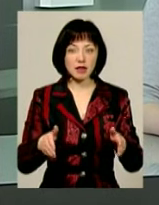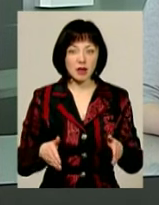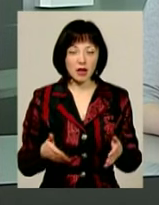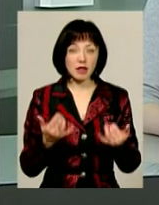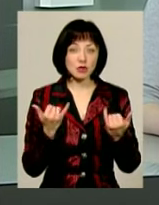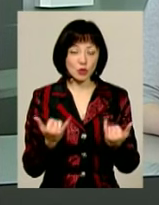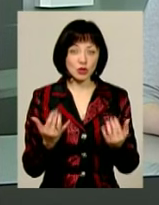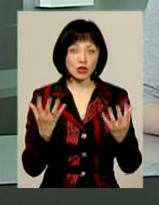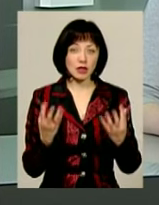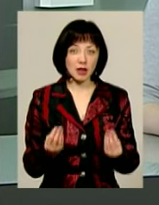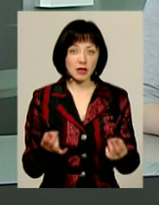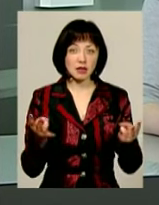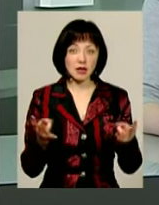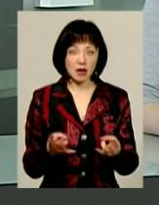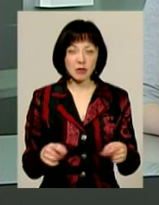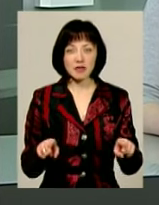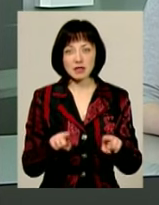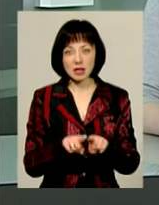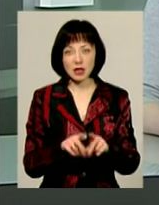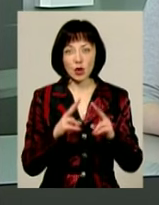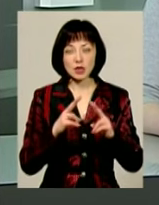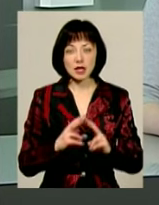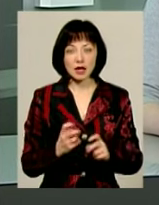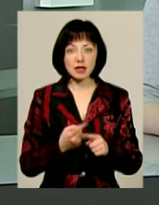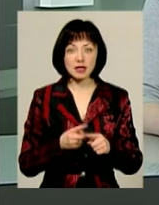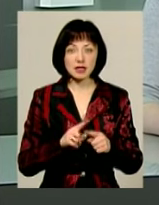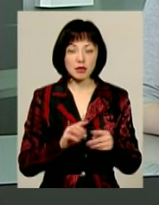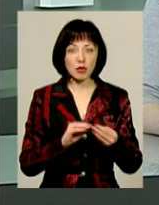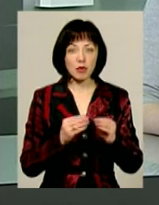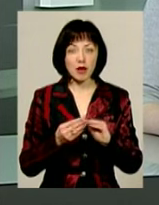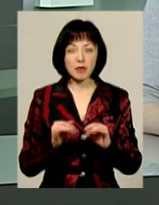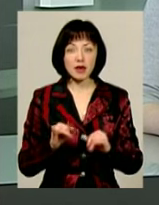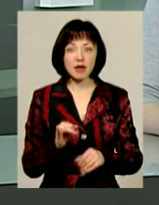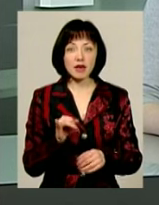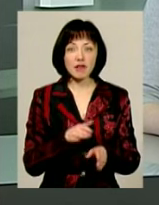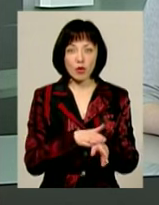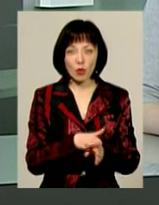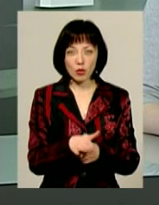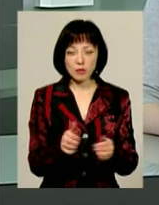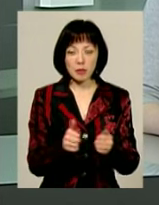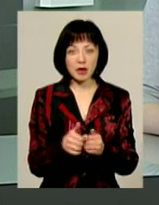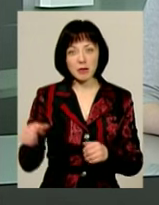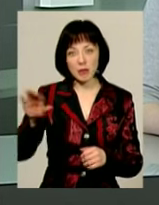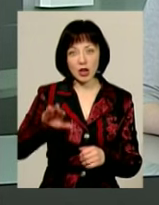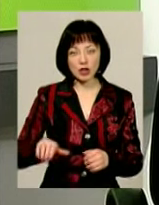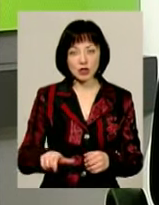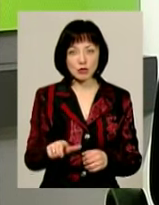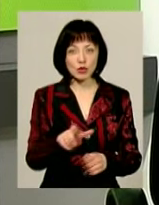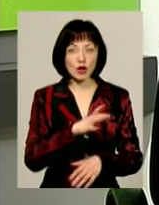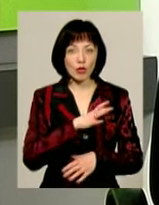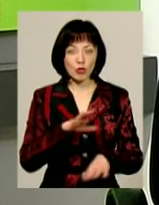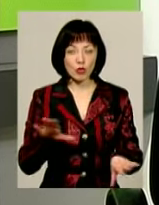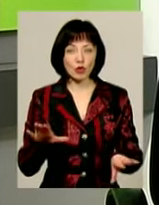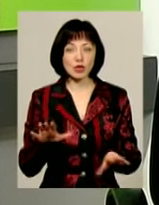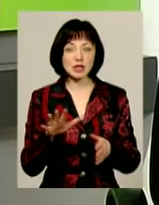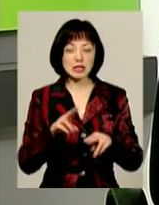Ну, на сьогоднішній день треба все-таки розглядати ці моменти і витримувати прибережні смуги, щоб не було